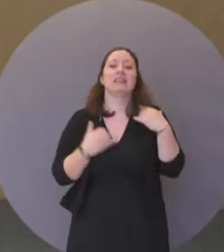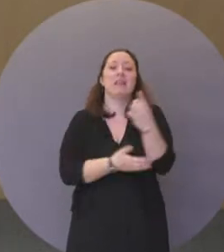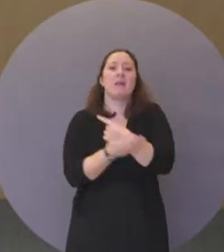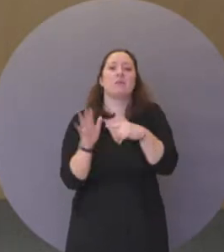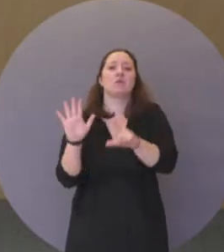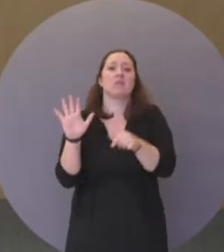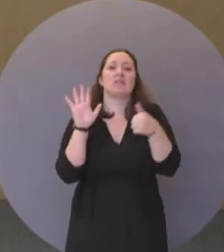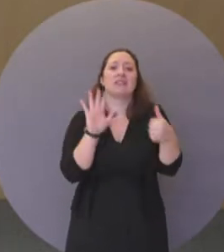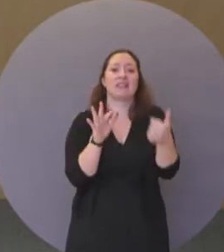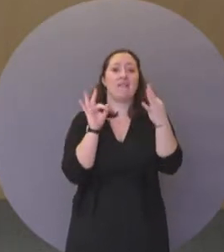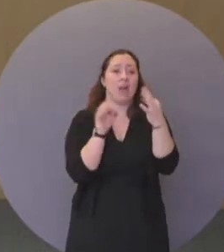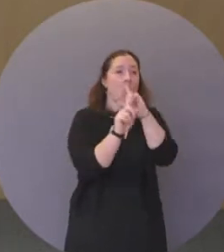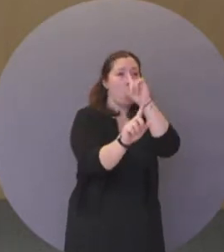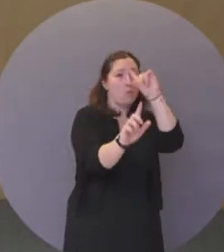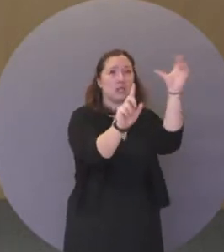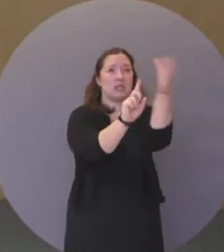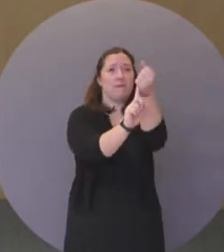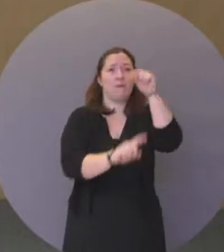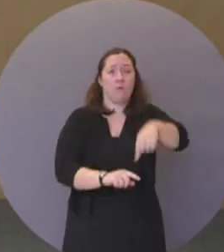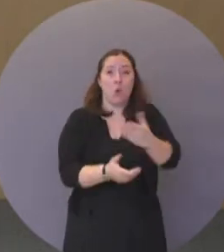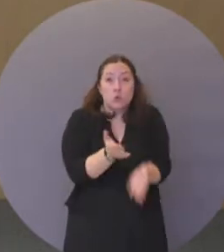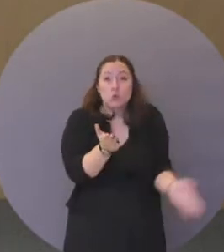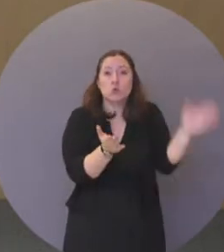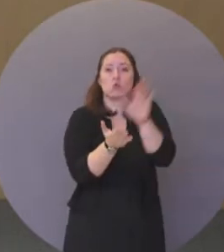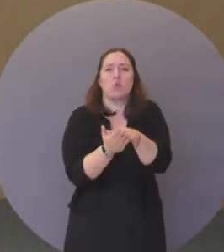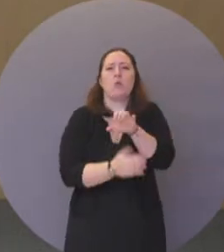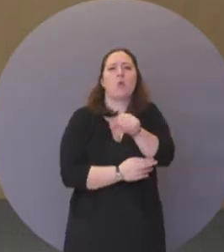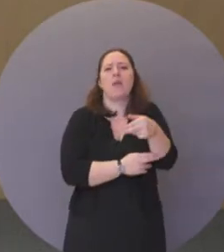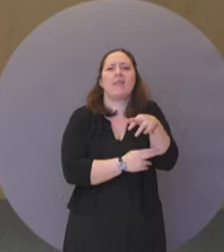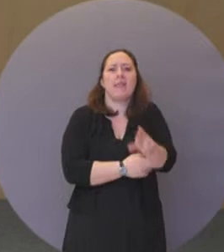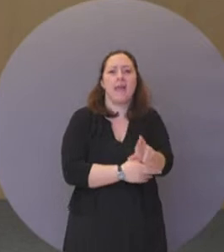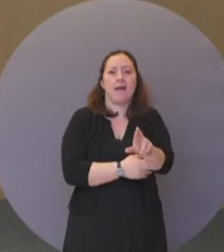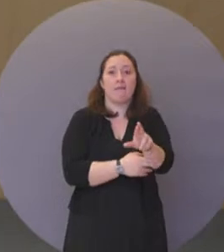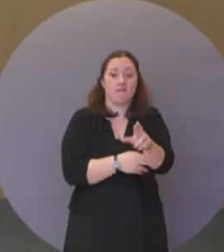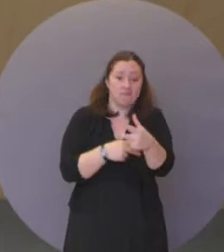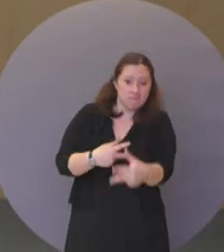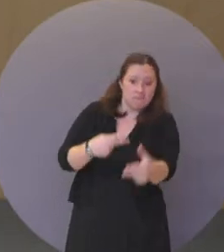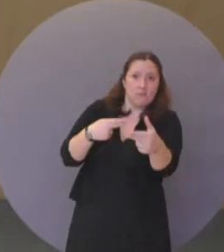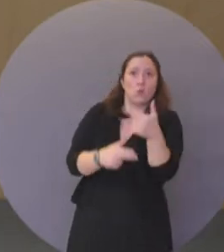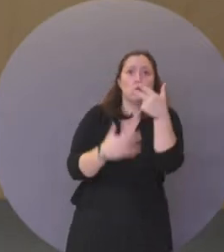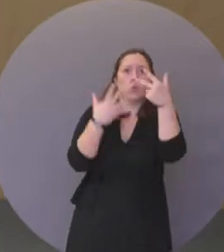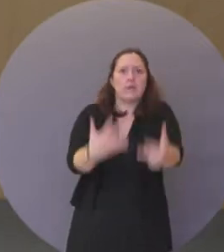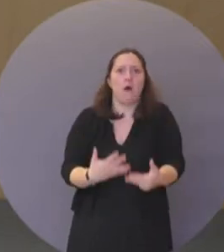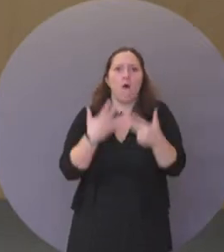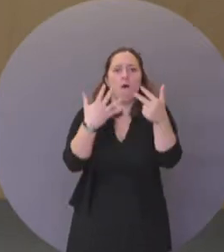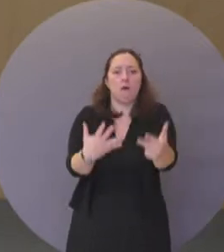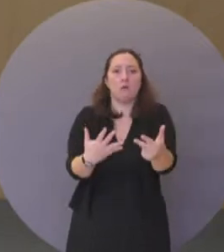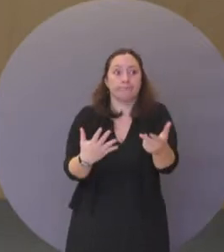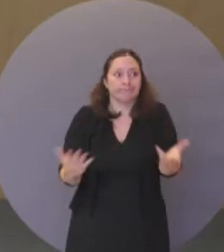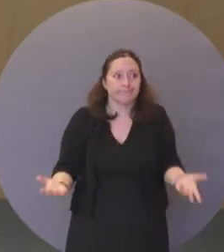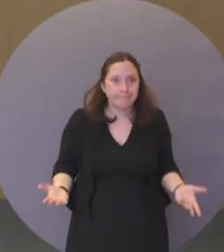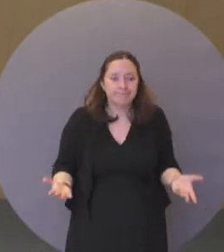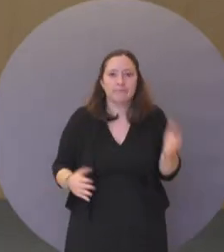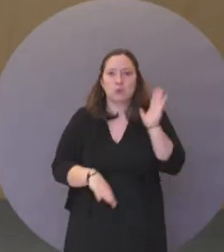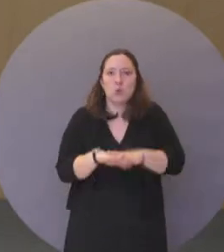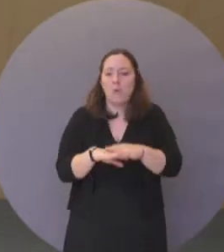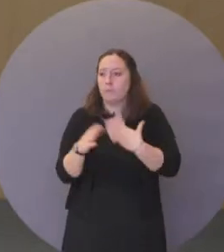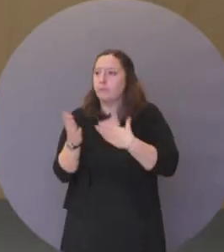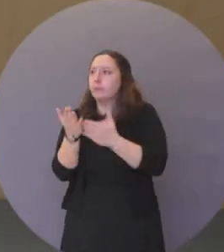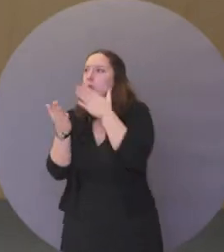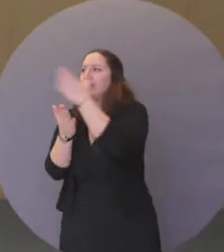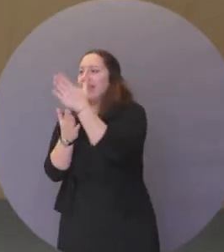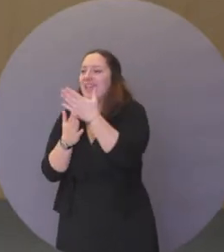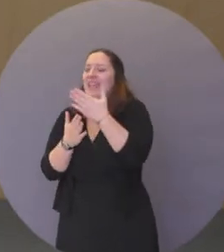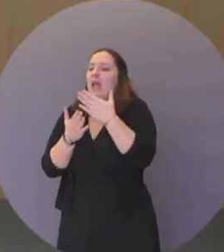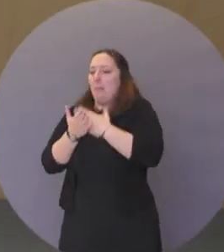doubler la production de NR d'ici 8 ans alors que le temps de mettre en place des projets et long 8 ans en